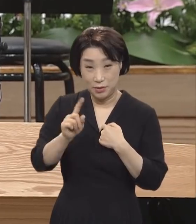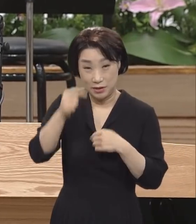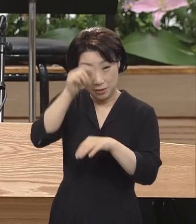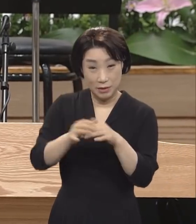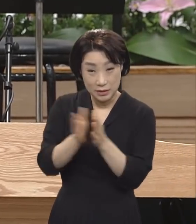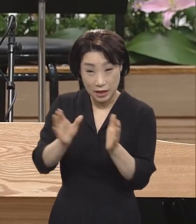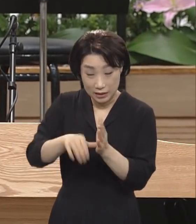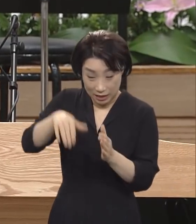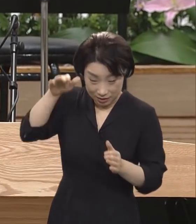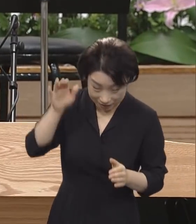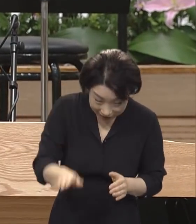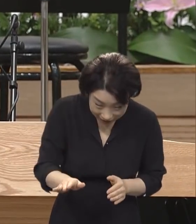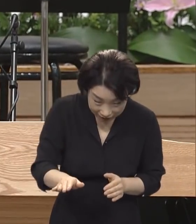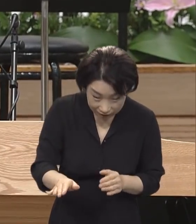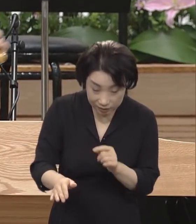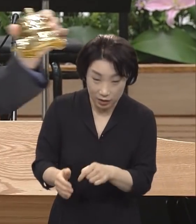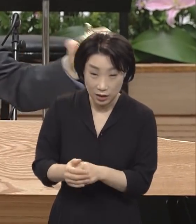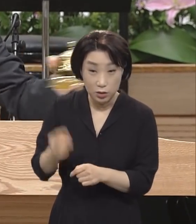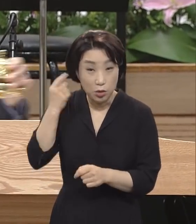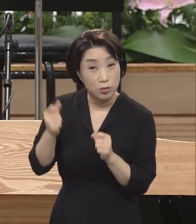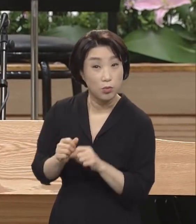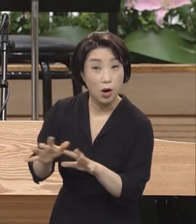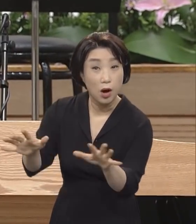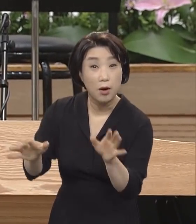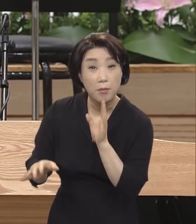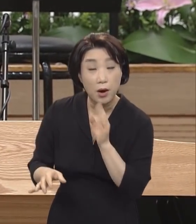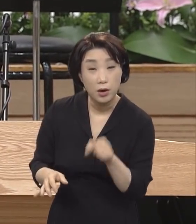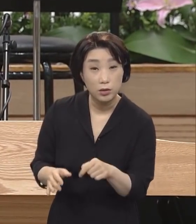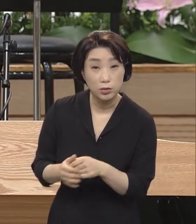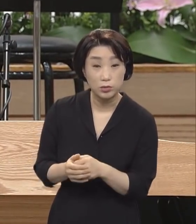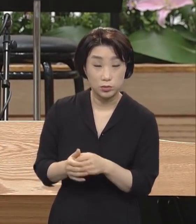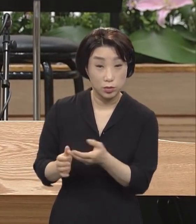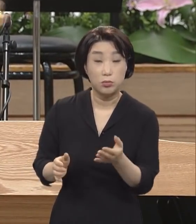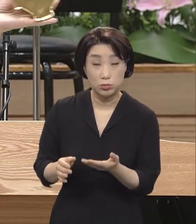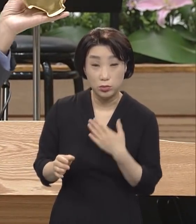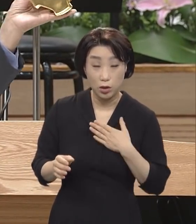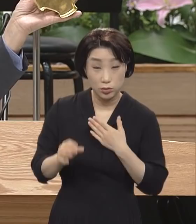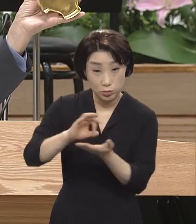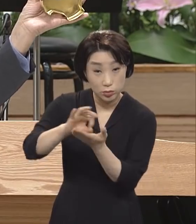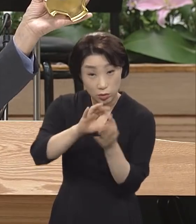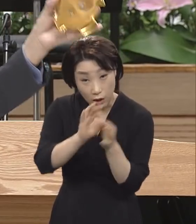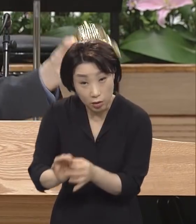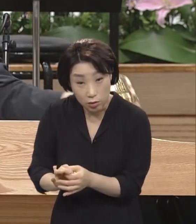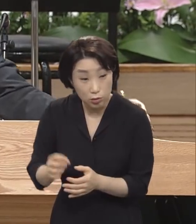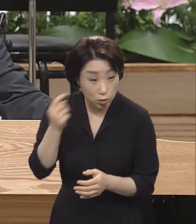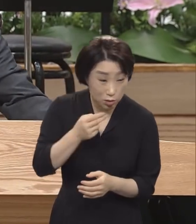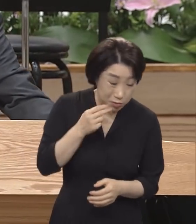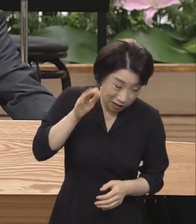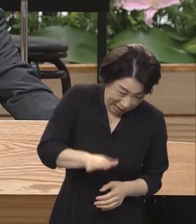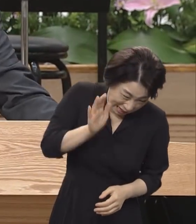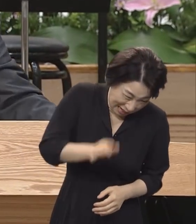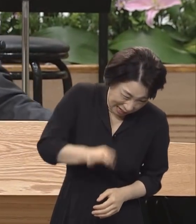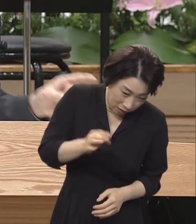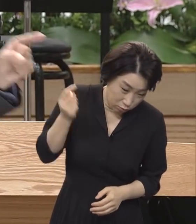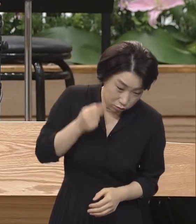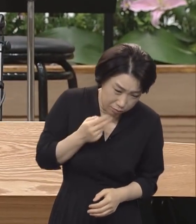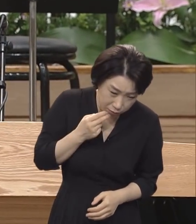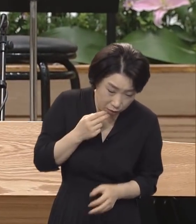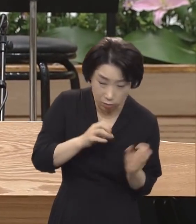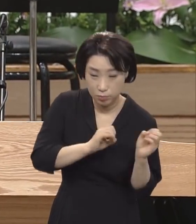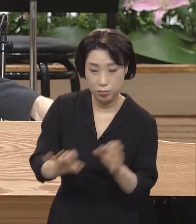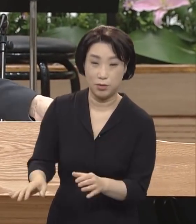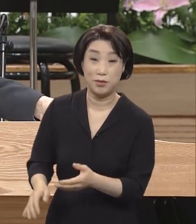그런데 친구가 소리가 나서 써먹어요. 소리가 안 나면 어떻게 오냐? 내비려 버리지. 내비려 버려.